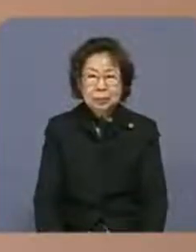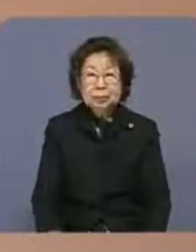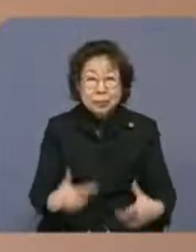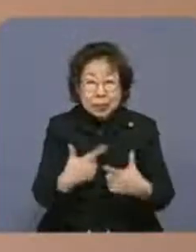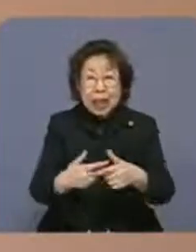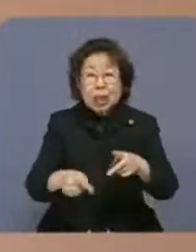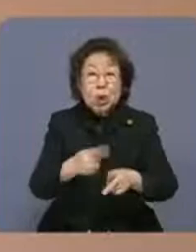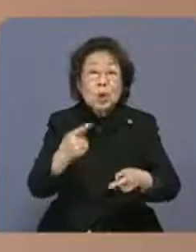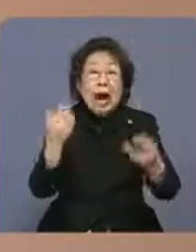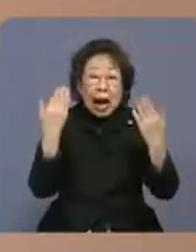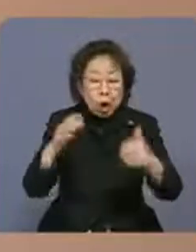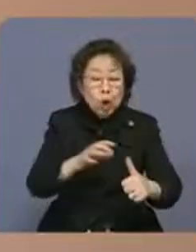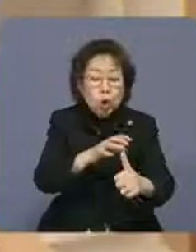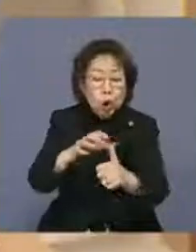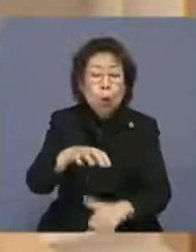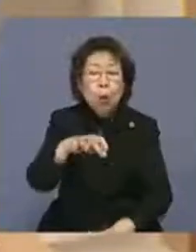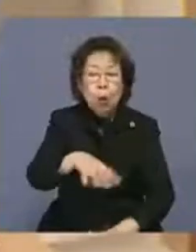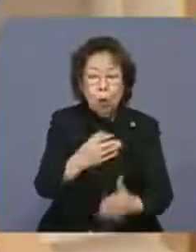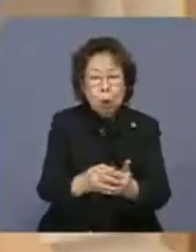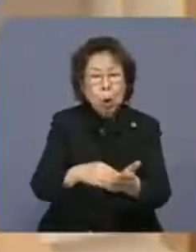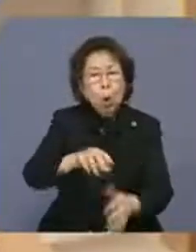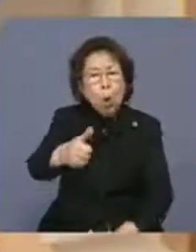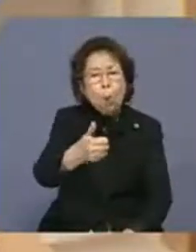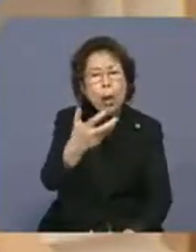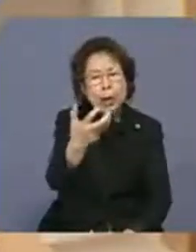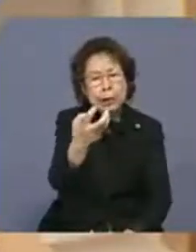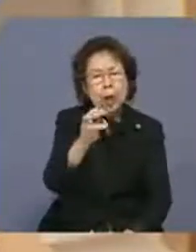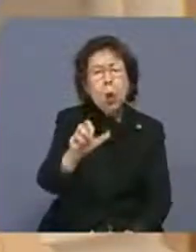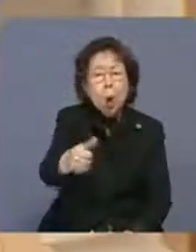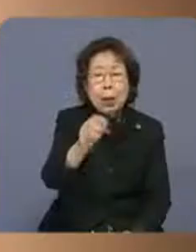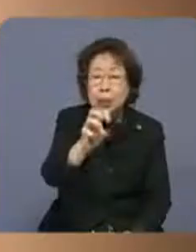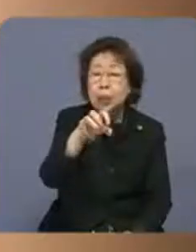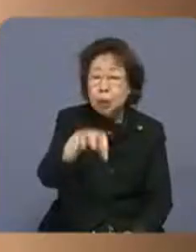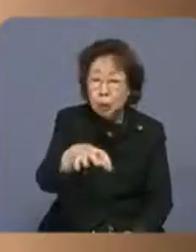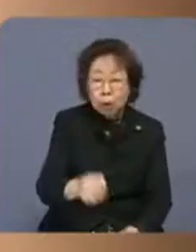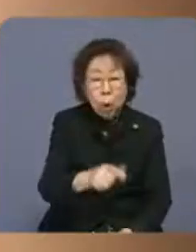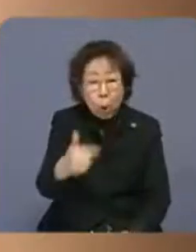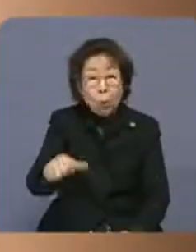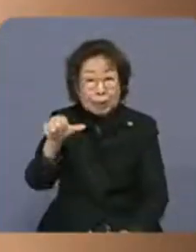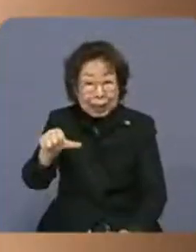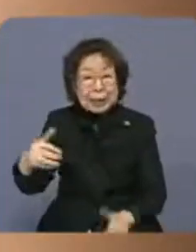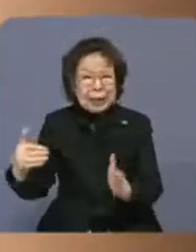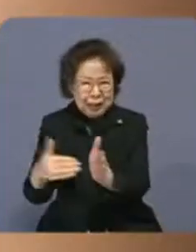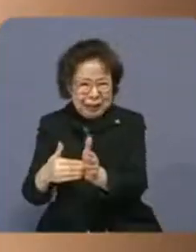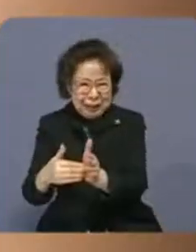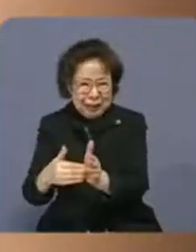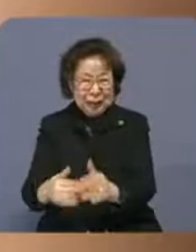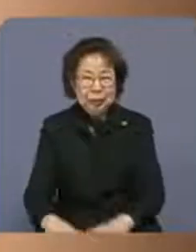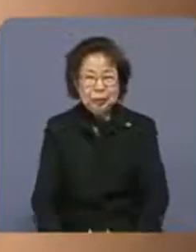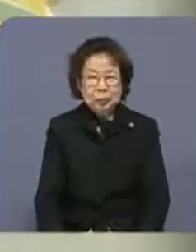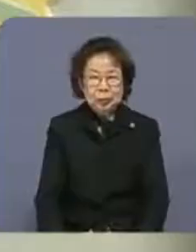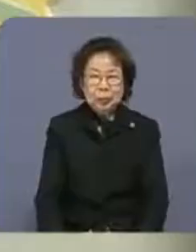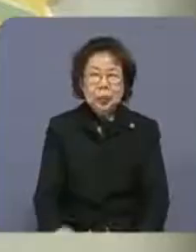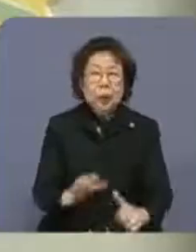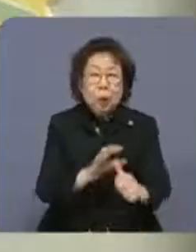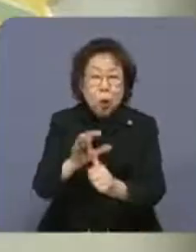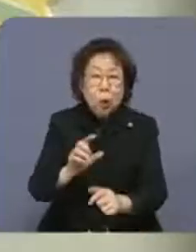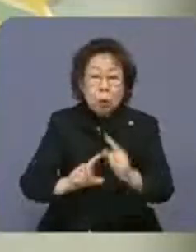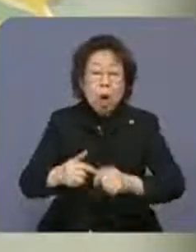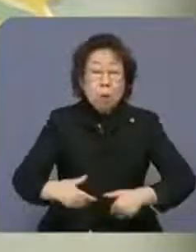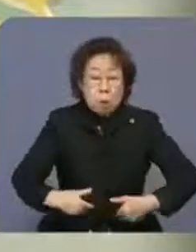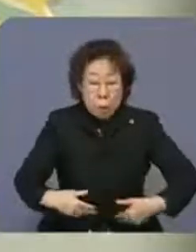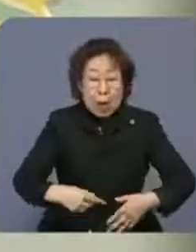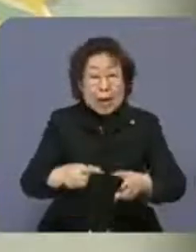부산의 초등학교 돌봄 교실은 모두 530개. 대부분 오후 5시면 마칩니다. 돌봄이 필요한